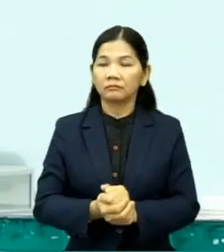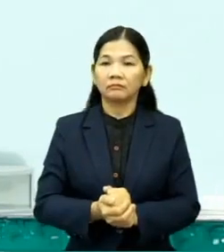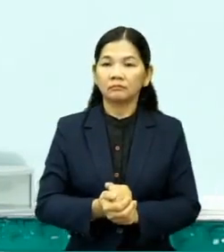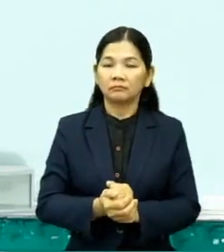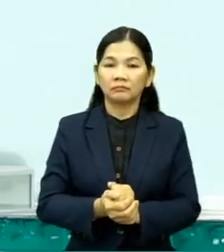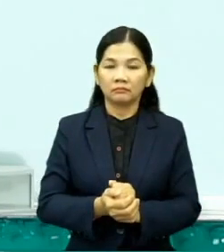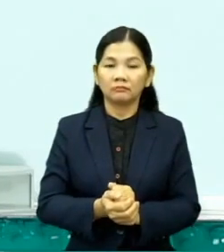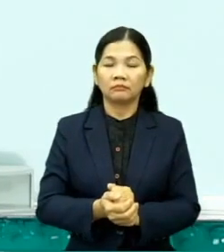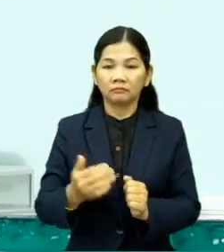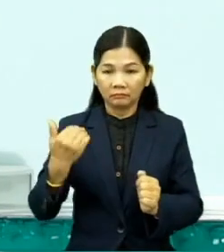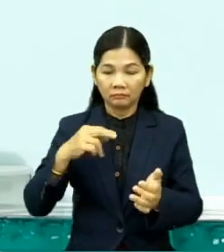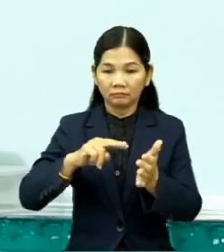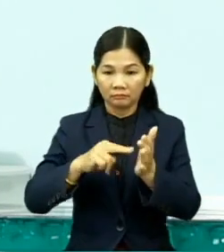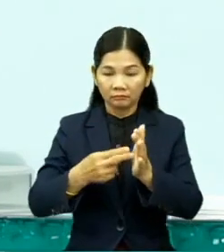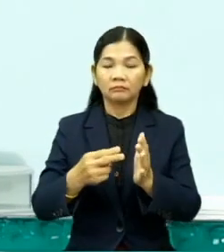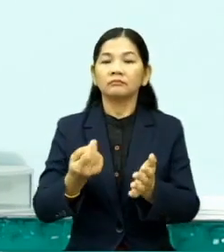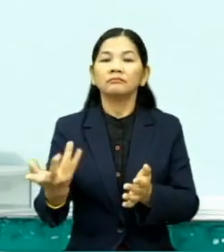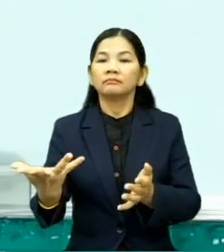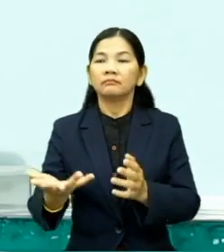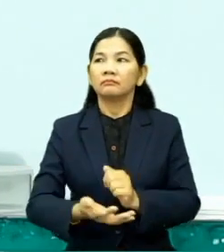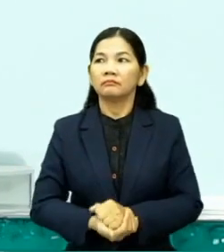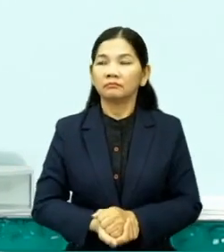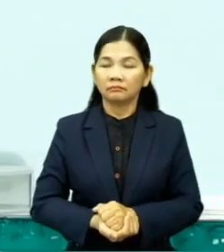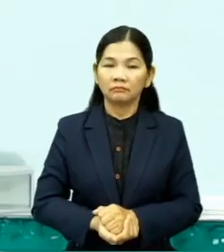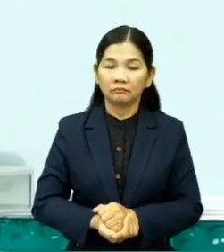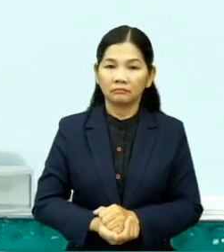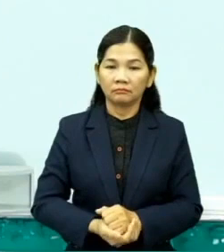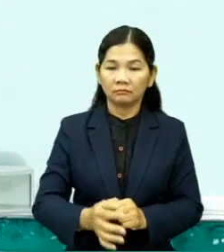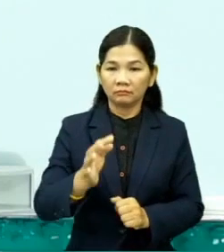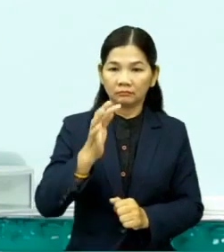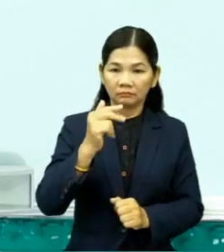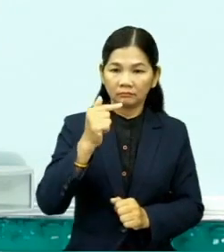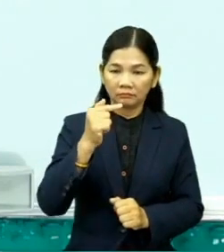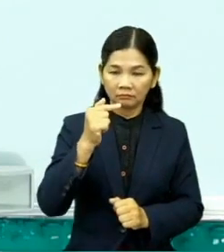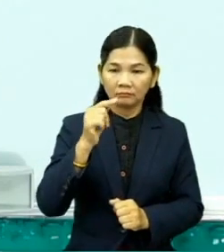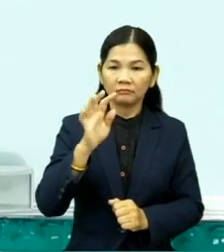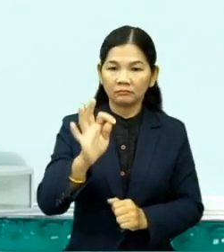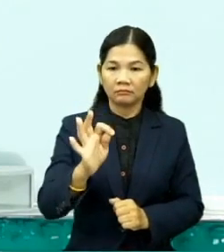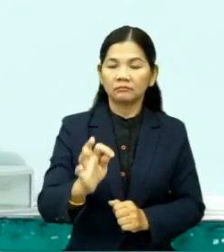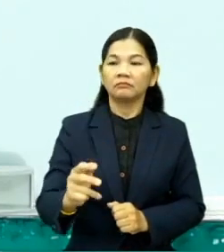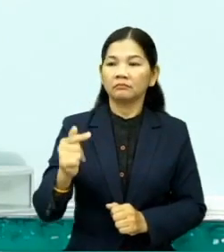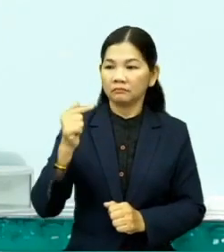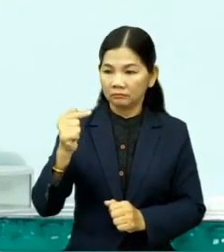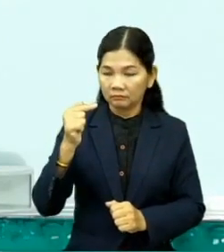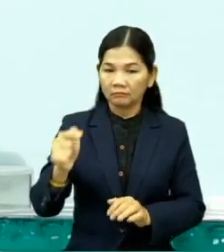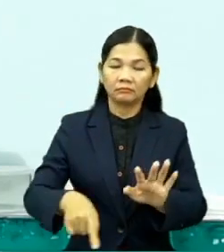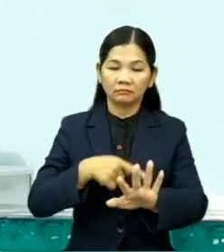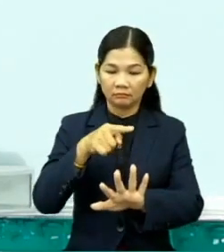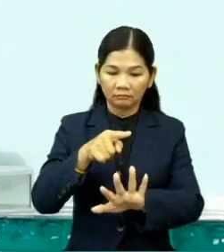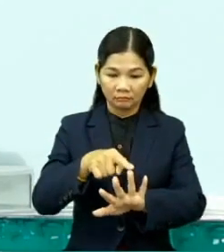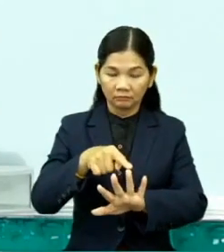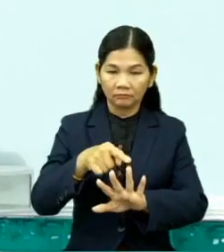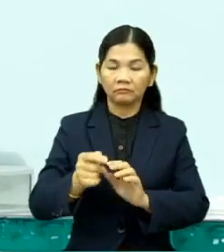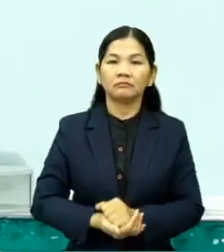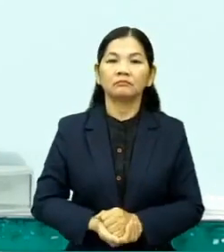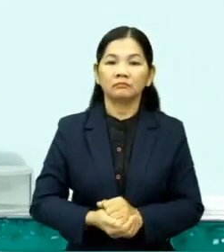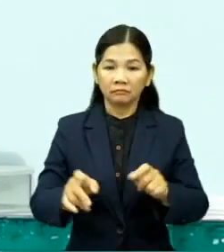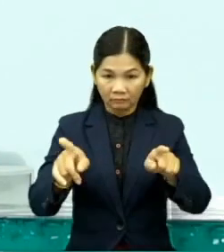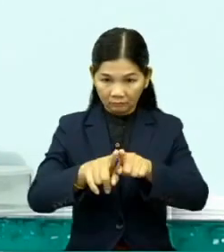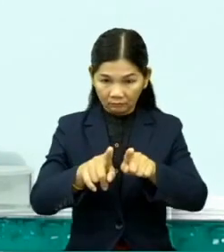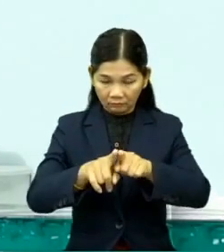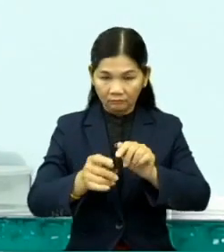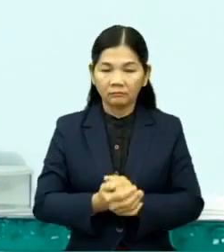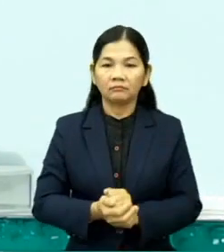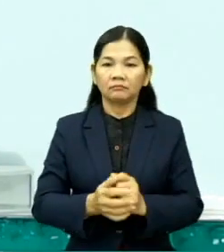ចកូនដឹងហើយចាវងមួយទៀតយើងសរសេរបានងនិងវវនិងងបន្តចាដូចគ្នាប៉ុ